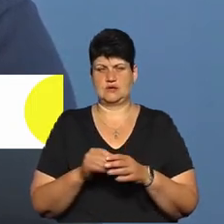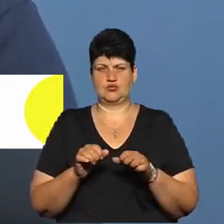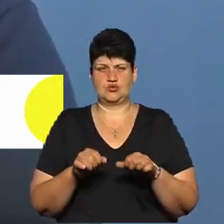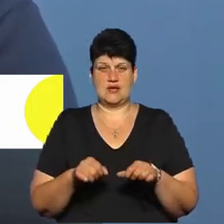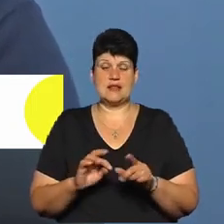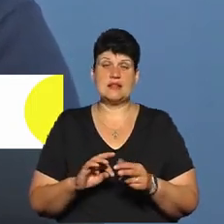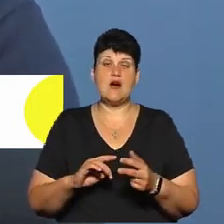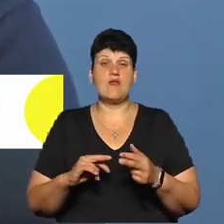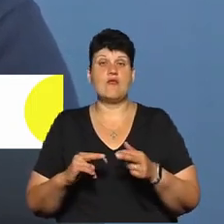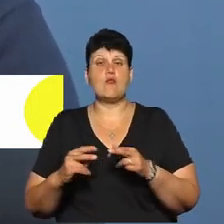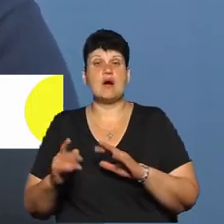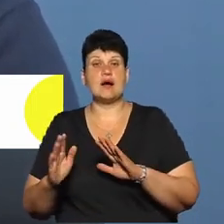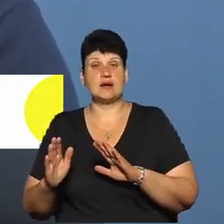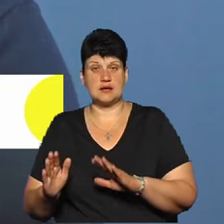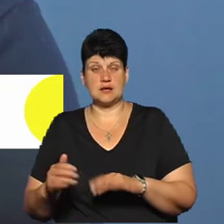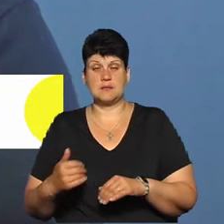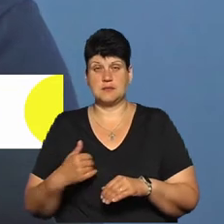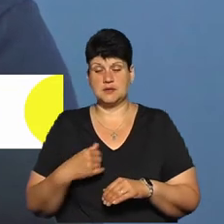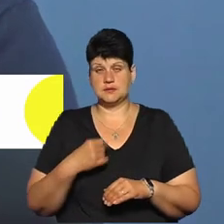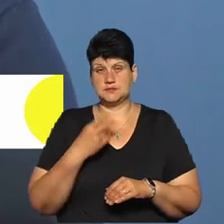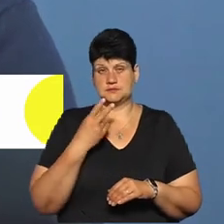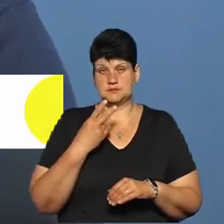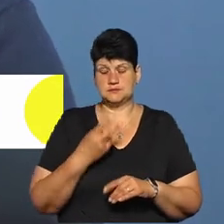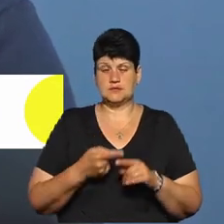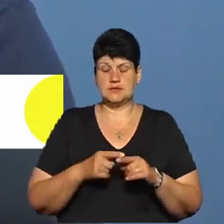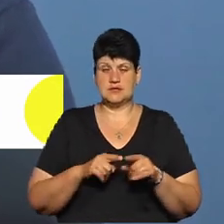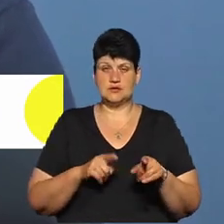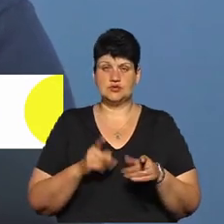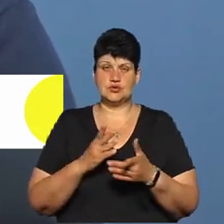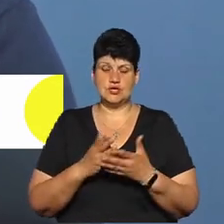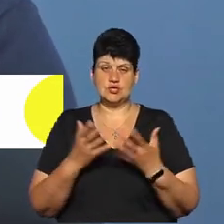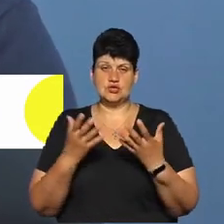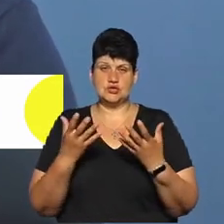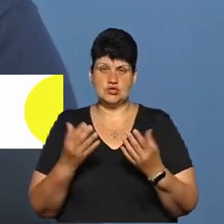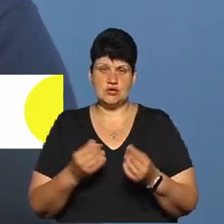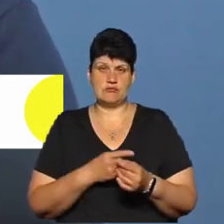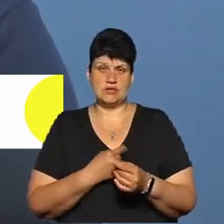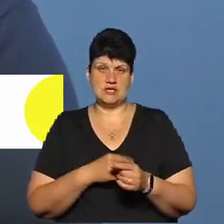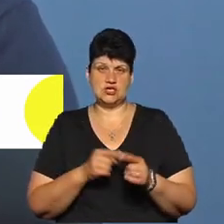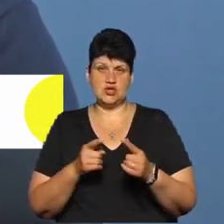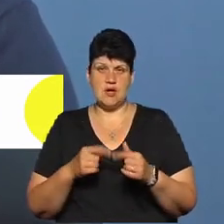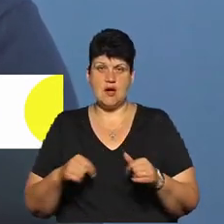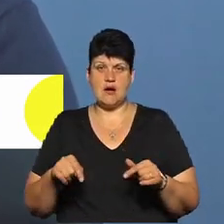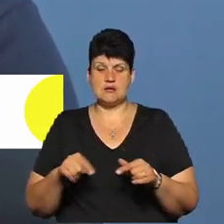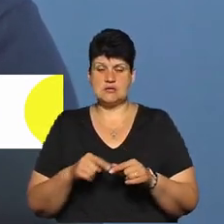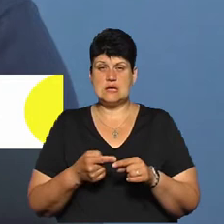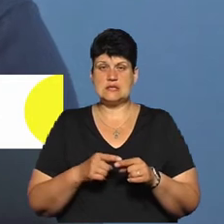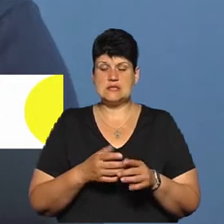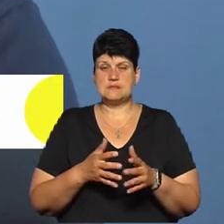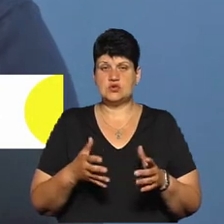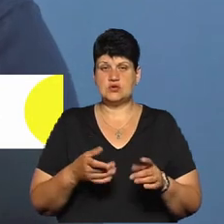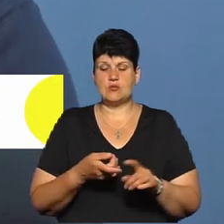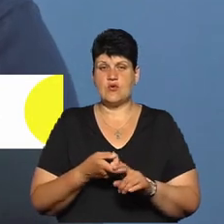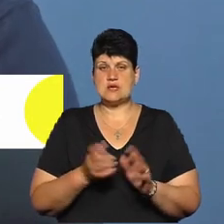ми реагуємо на ті виклики, які є ще паралельно в медичній галузі, а вони здебільшого пов'язані із